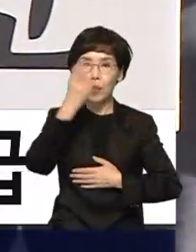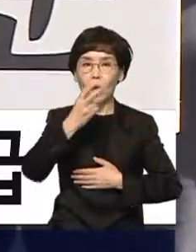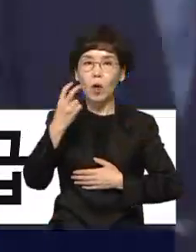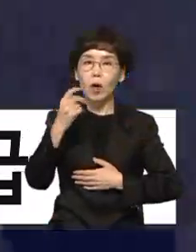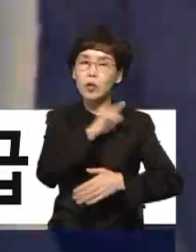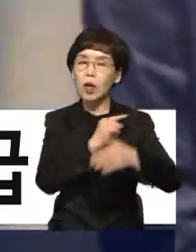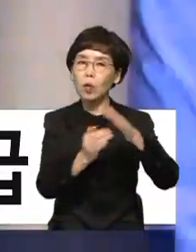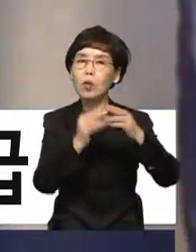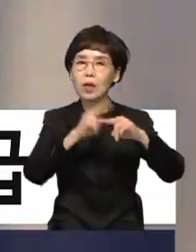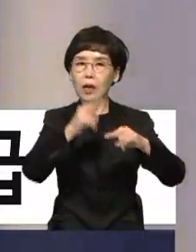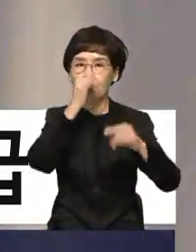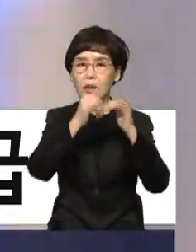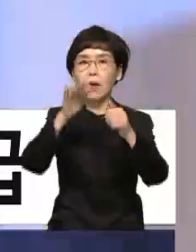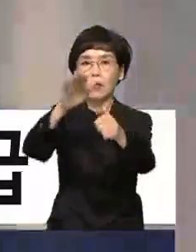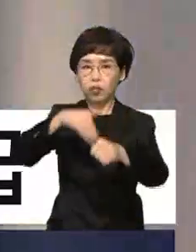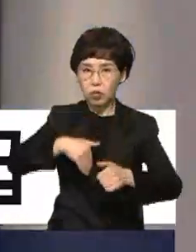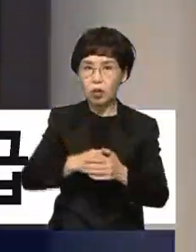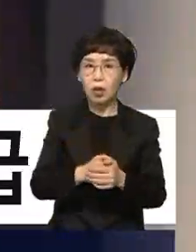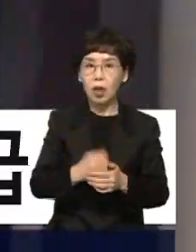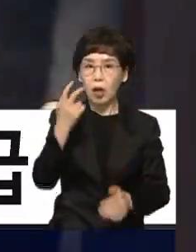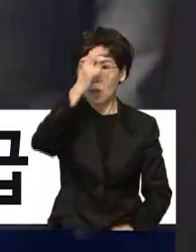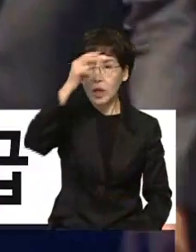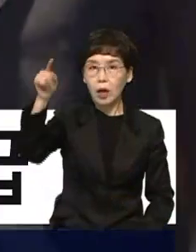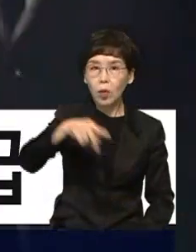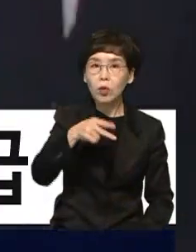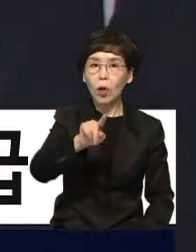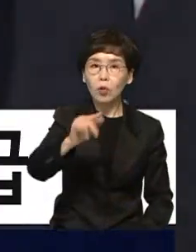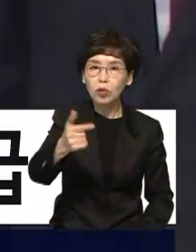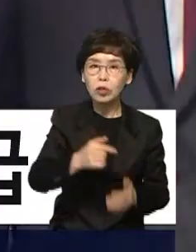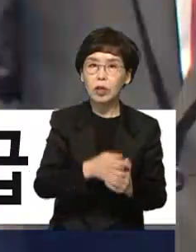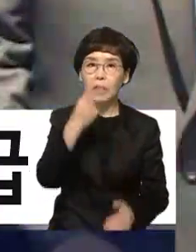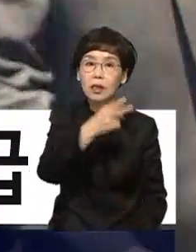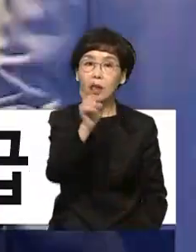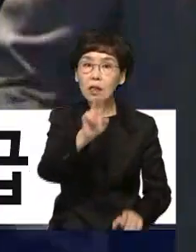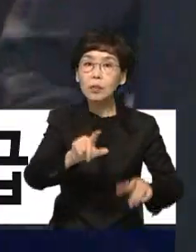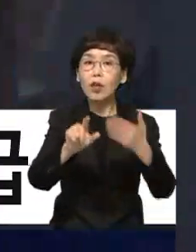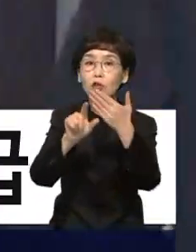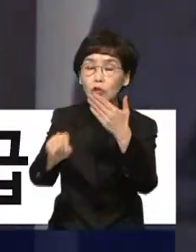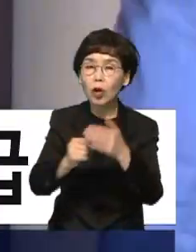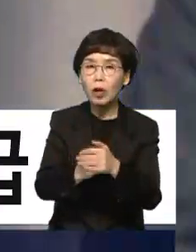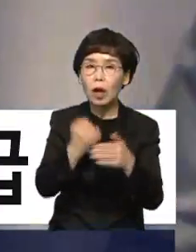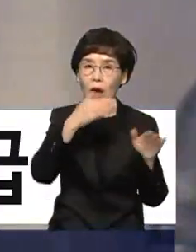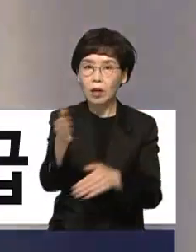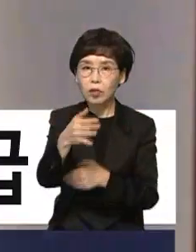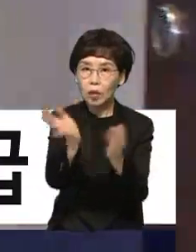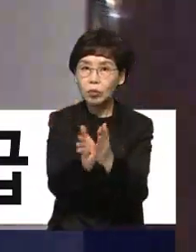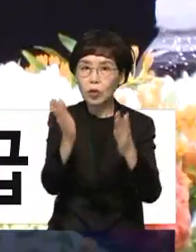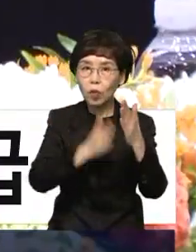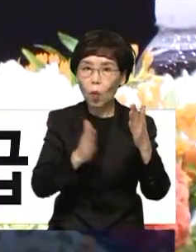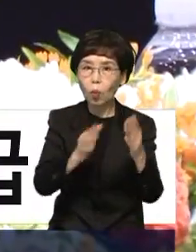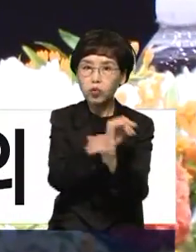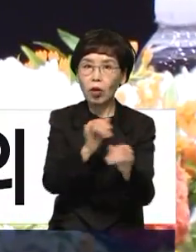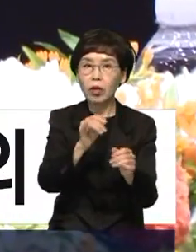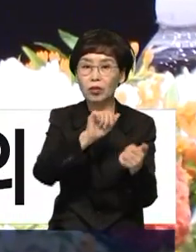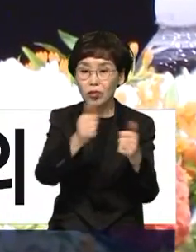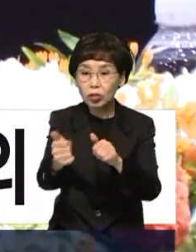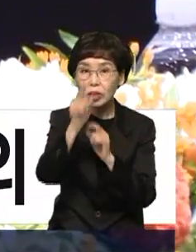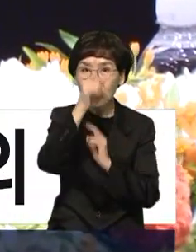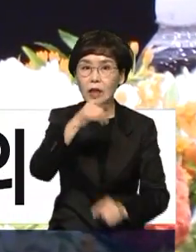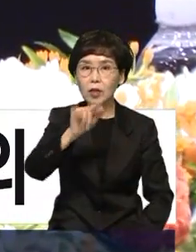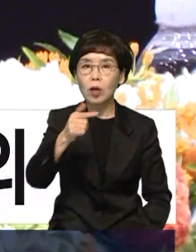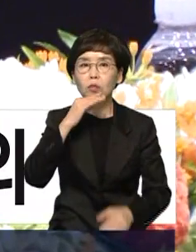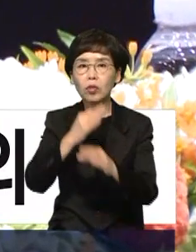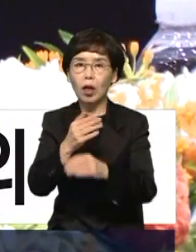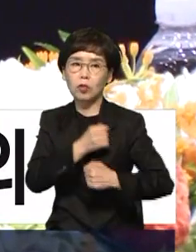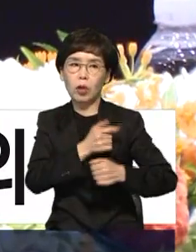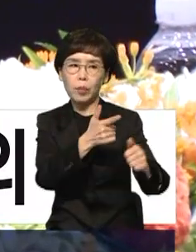겁니다. 비공개로 검찰에 출석한 서 전 실장은 2020년 9월 해수부 공무원 고 이대준 씨가 북한군에